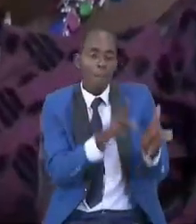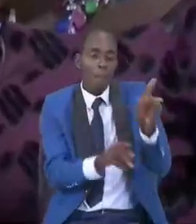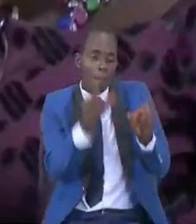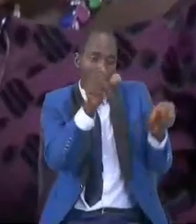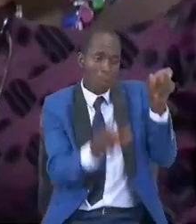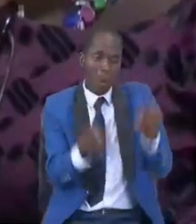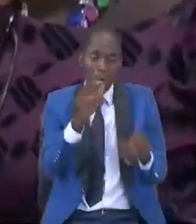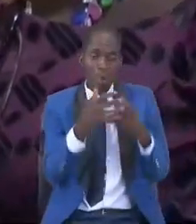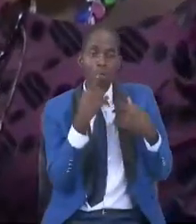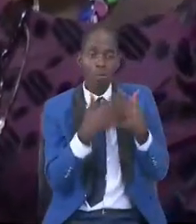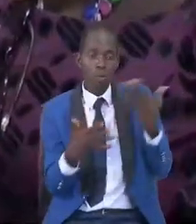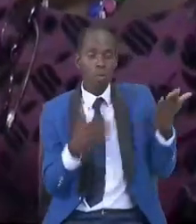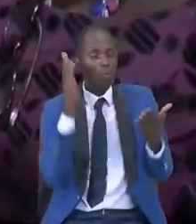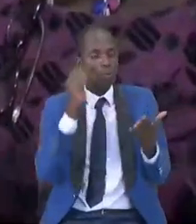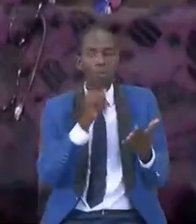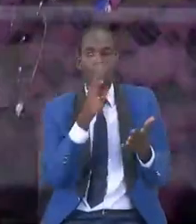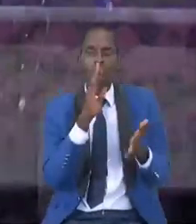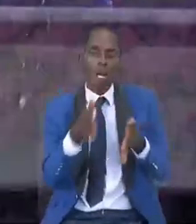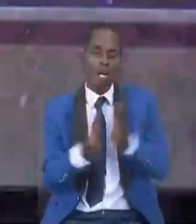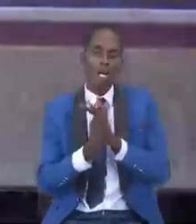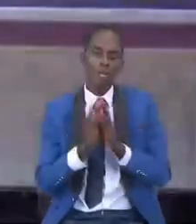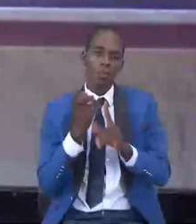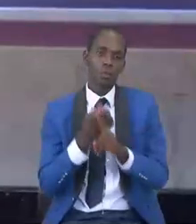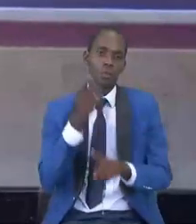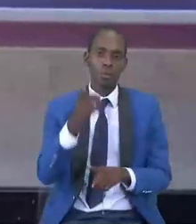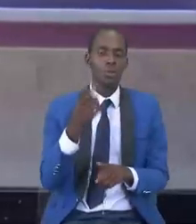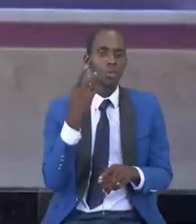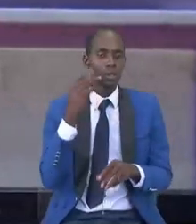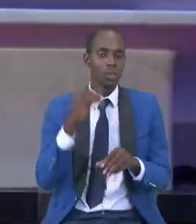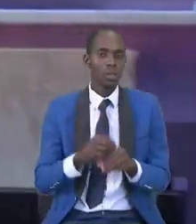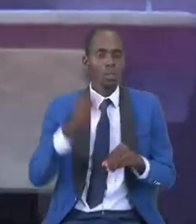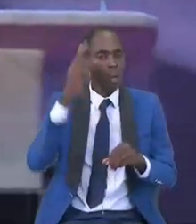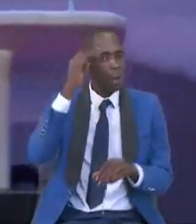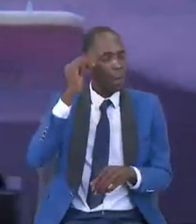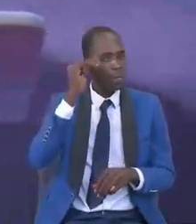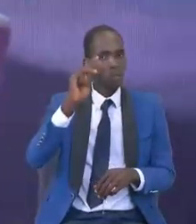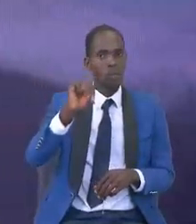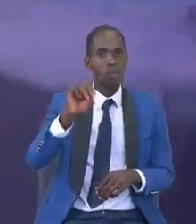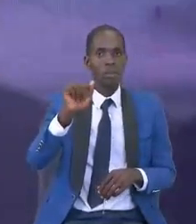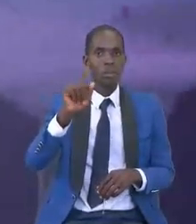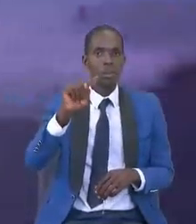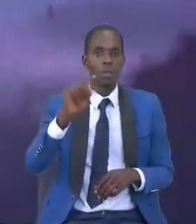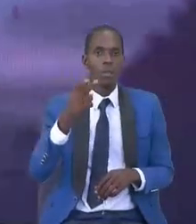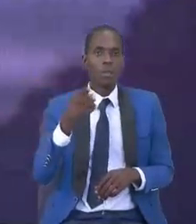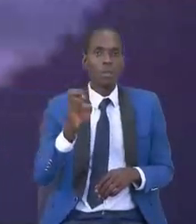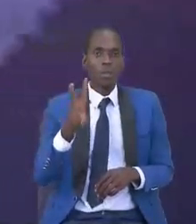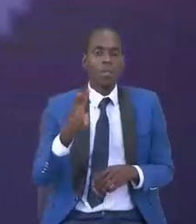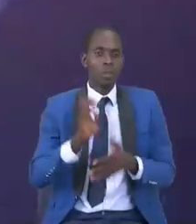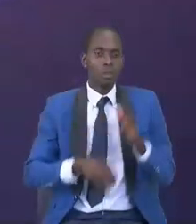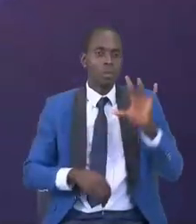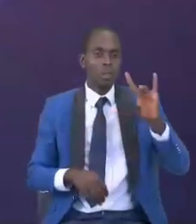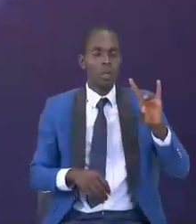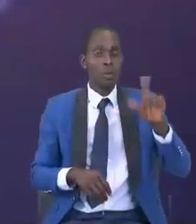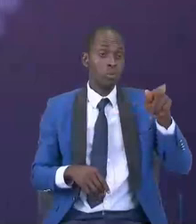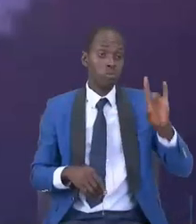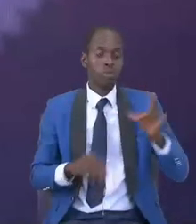Afin que le sang ne te soit pas réclamé. Matthieu chapitre 28, verset 18.